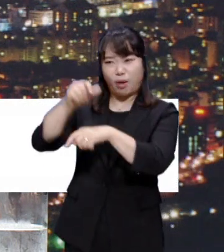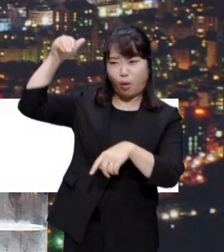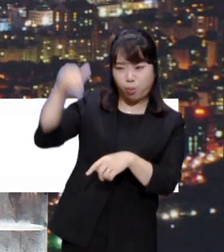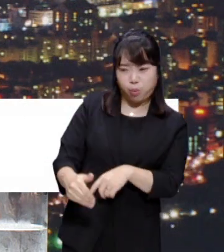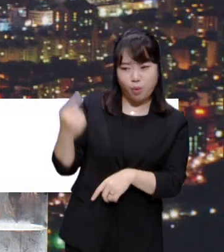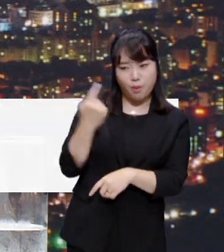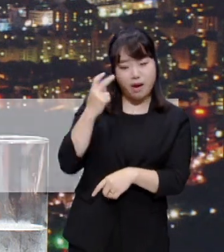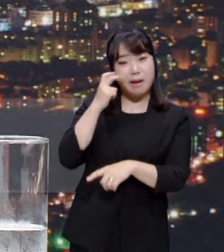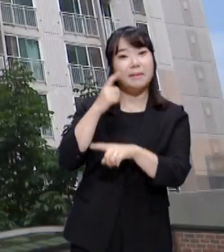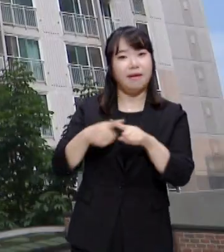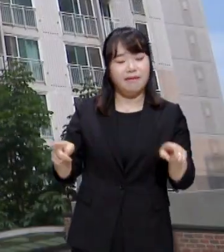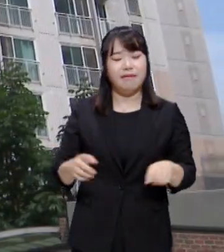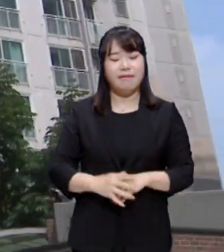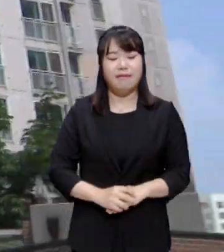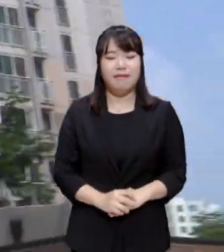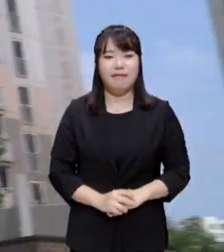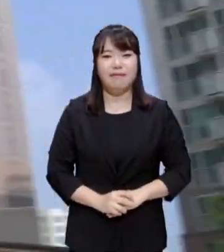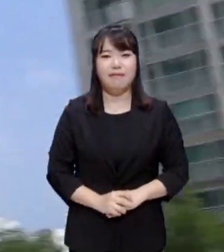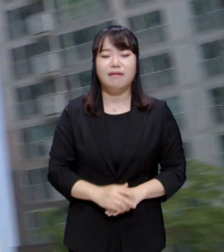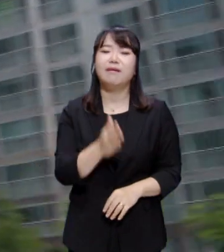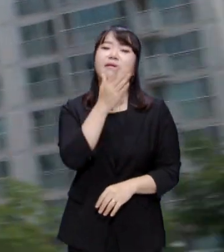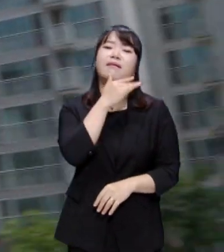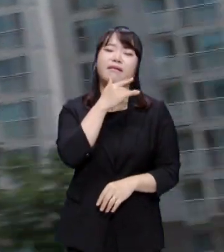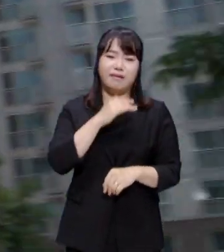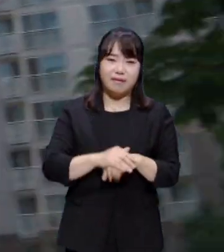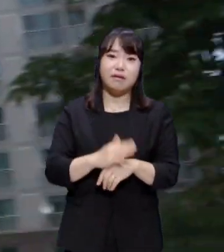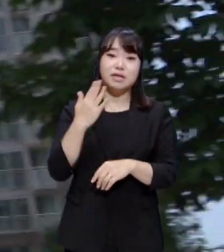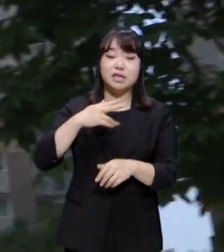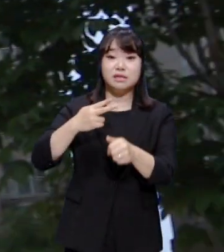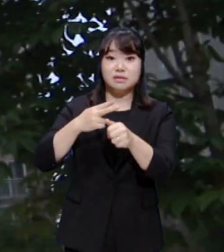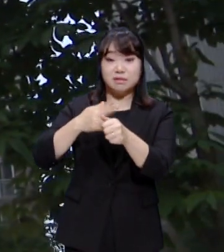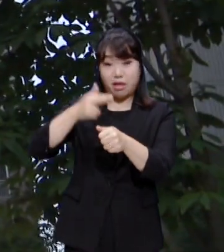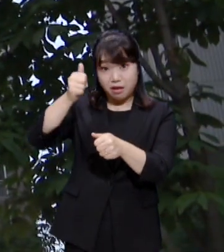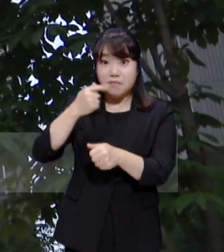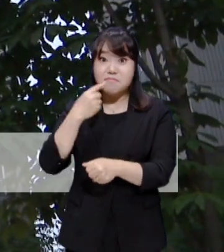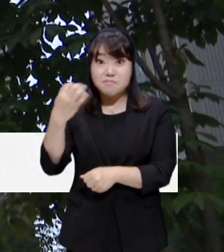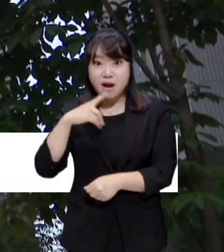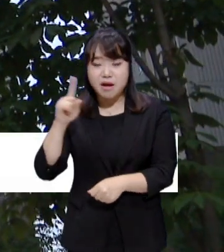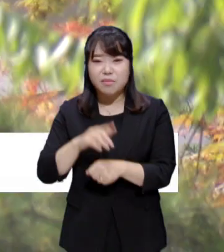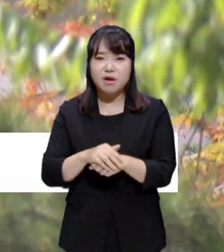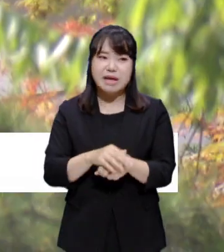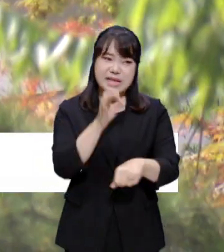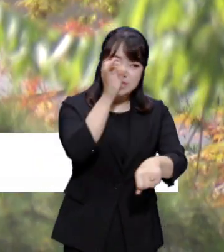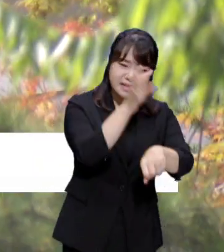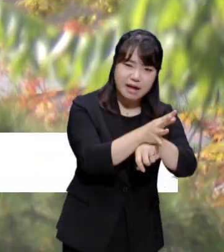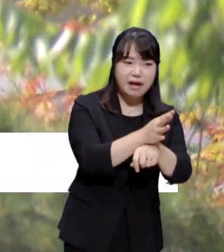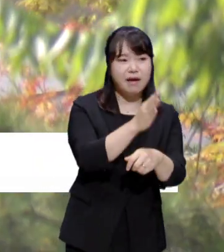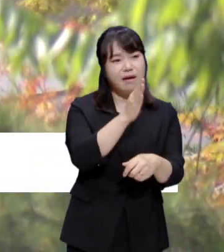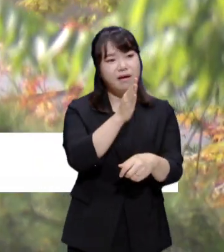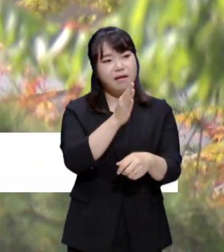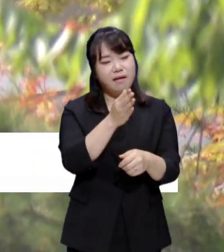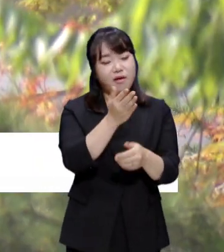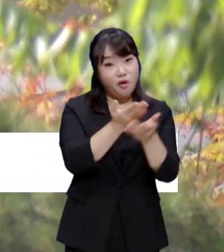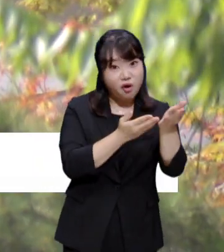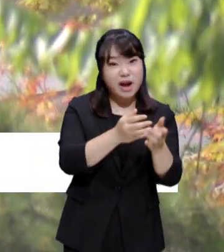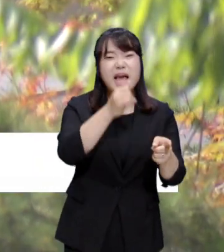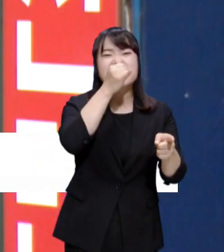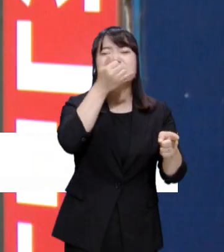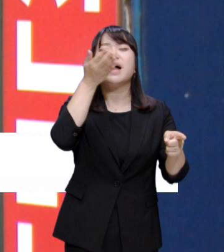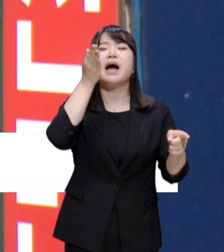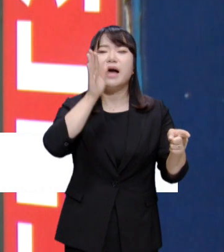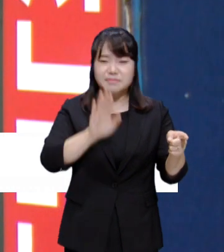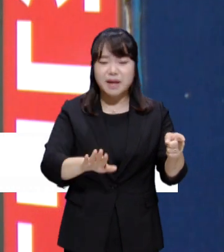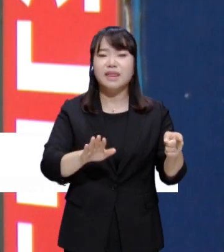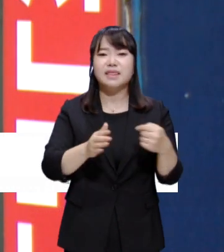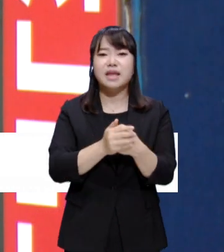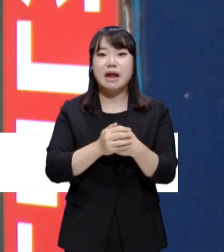있다 이렇게 판단하는 게 좋을 것 같습니다. 한양대 최원철 교수는 거래 절벽 현상은 계속 이어질 걸로 내다봤습니다.